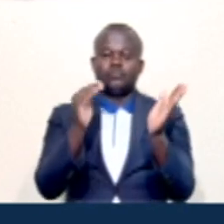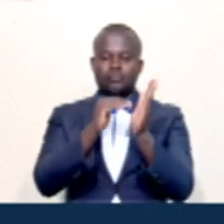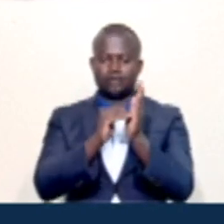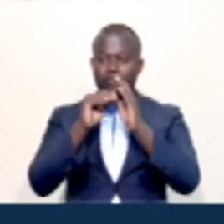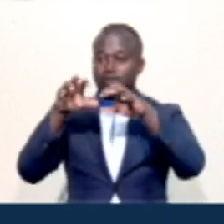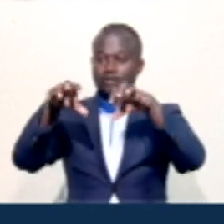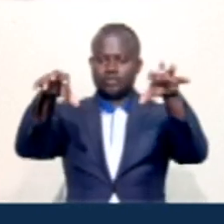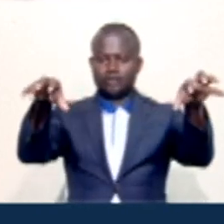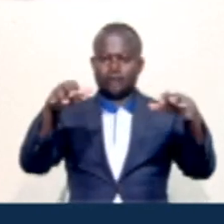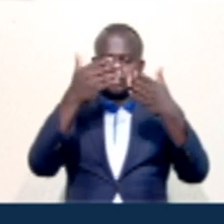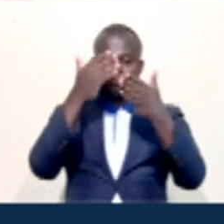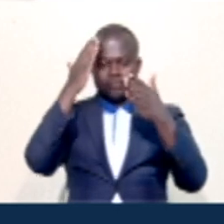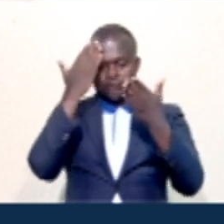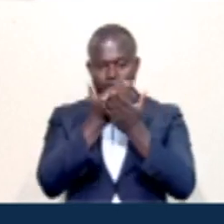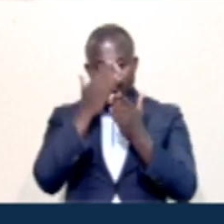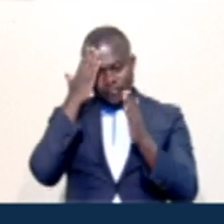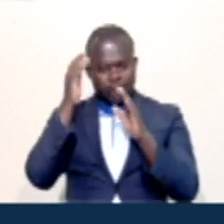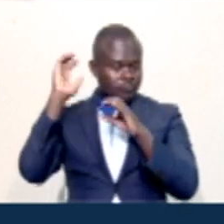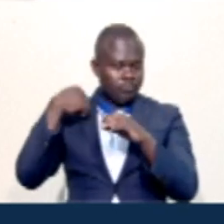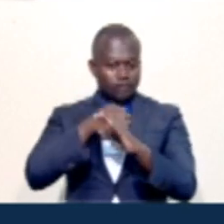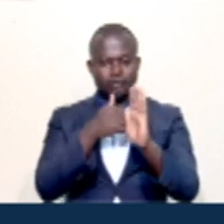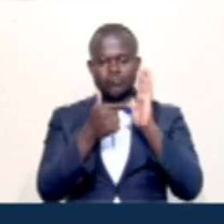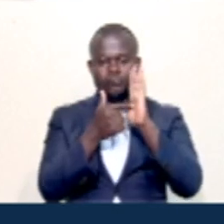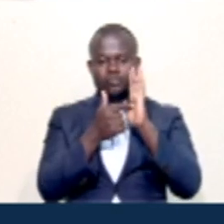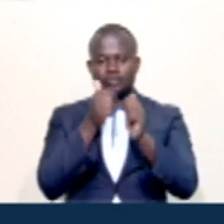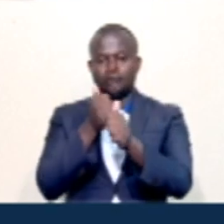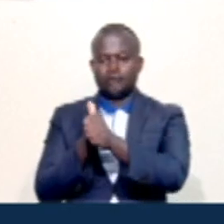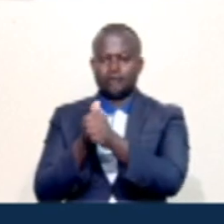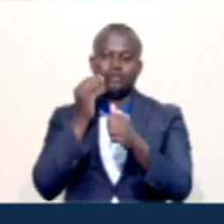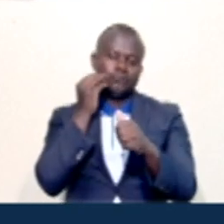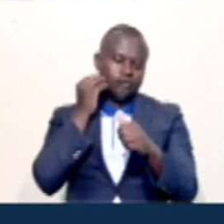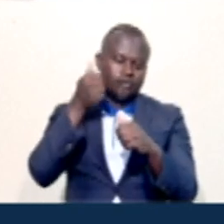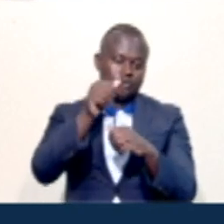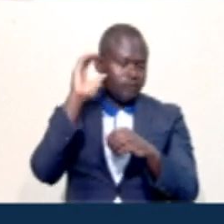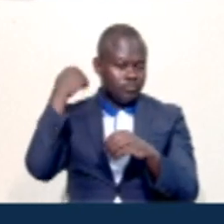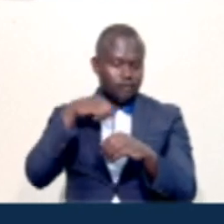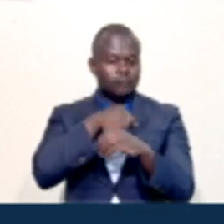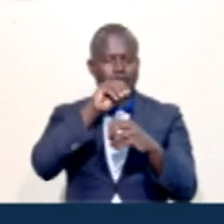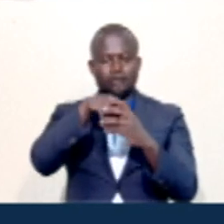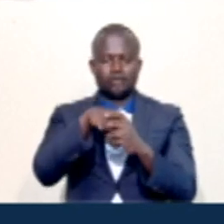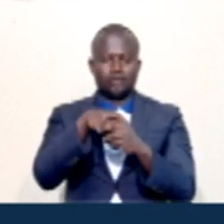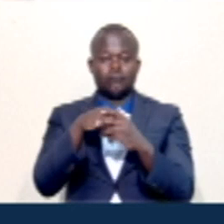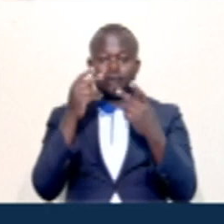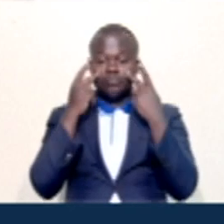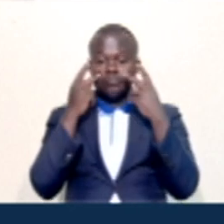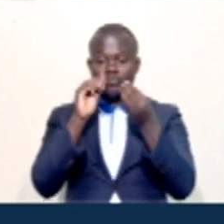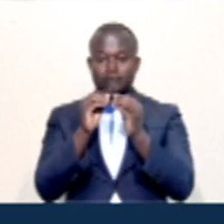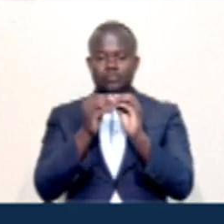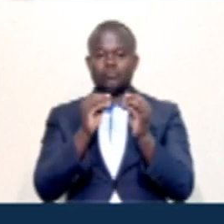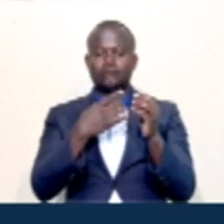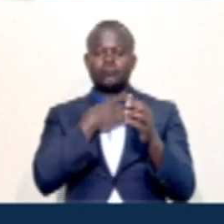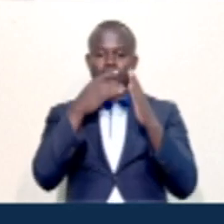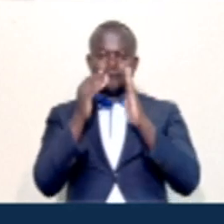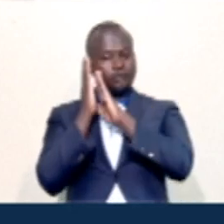bakaba basabwa kumenya amakuru yariranze buri wese mu rugo rwe. Muri aya makuru harimo arebana n'umubare